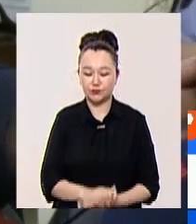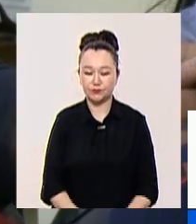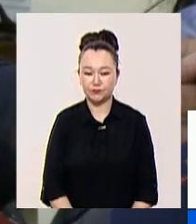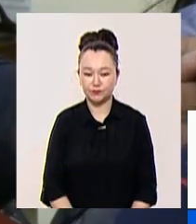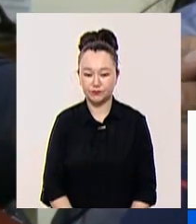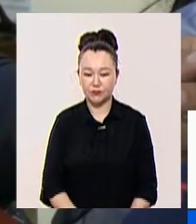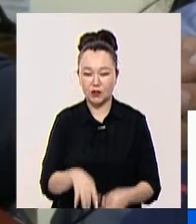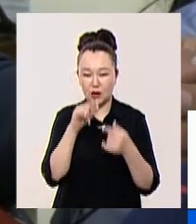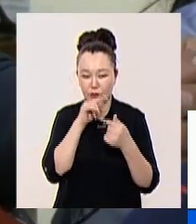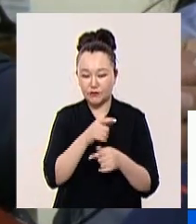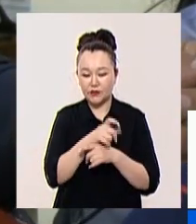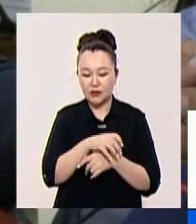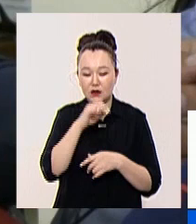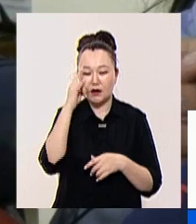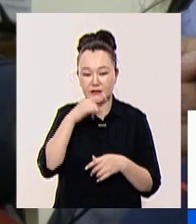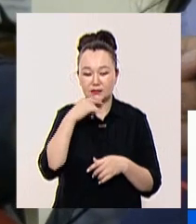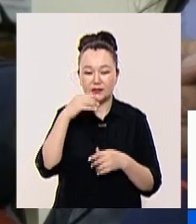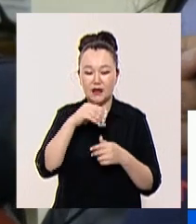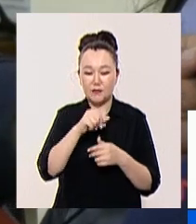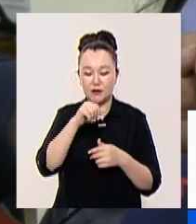Казахстан, Россия, Армения, Беларусь,